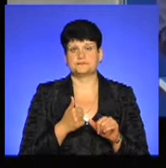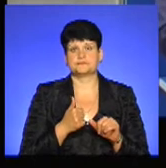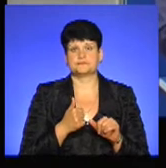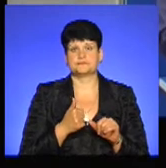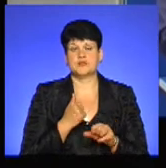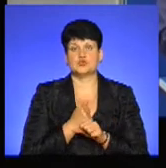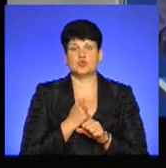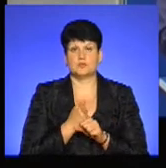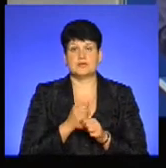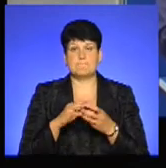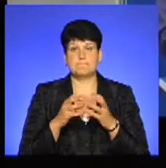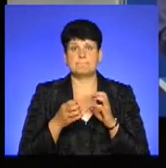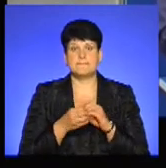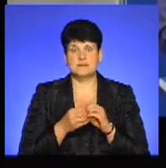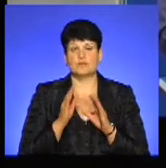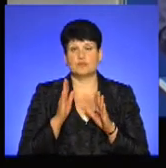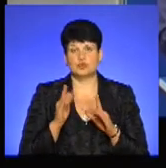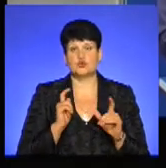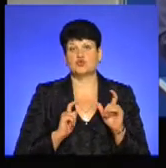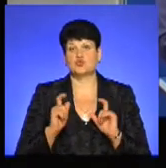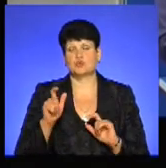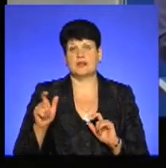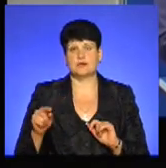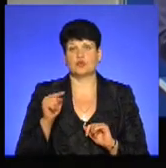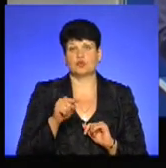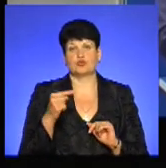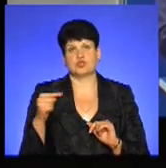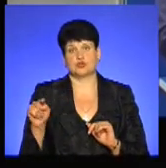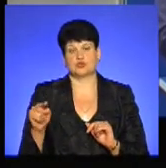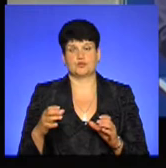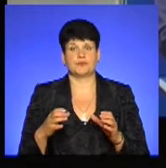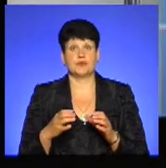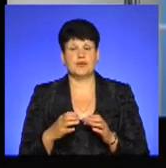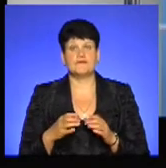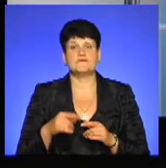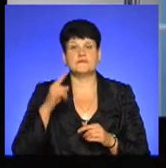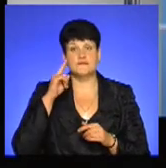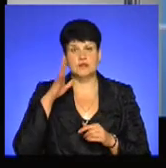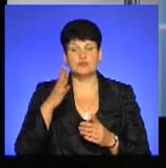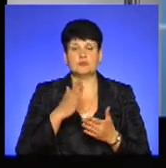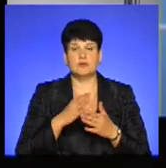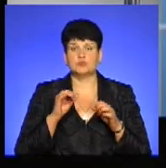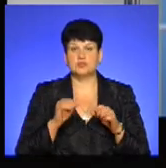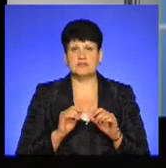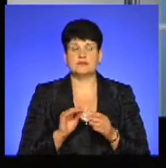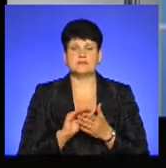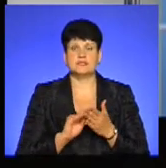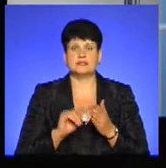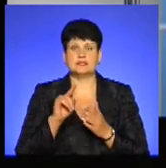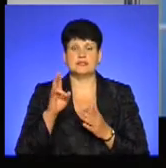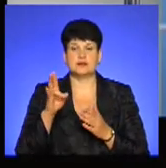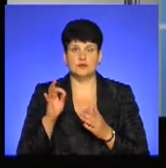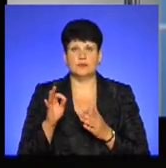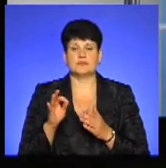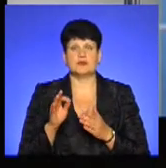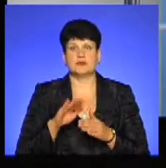зробити певний підсумок і стати студентом того чи іншого вузу. Відомо, що мають змогу складати ЗНО і абітурієнти з